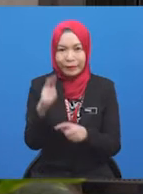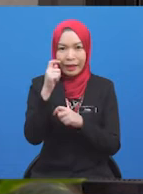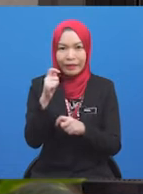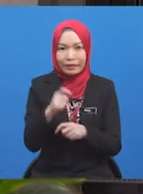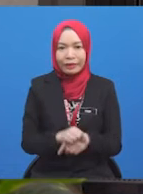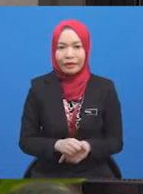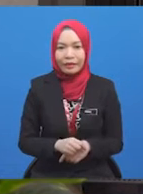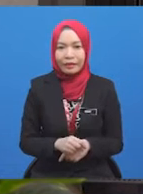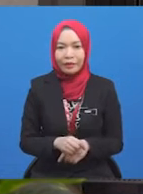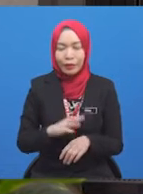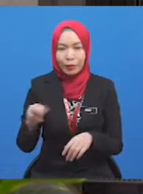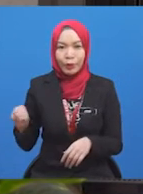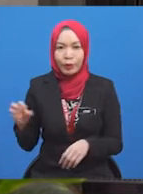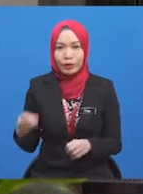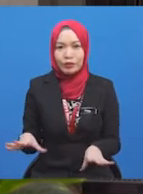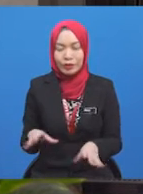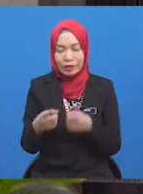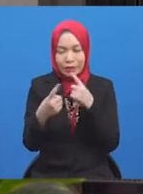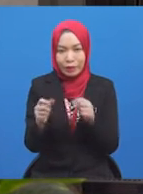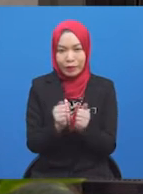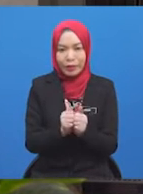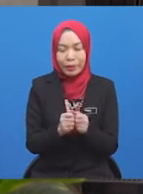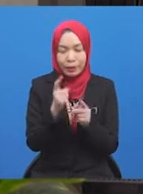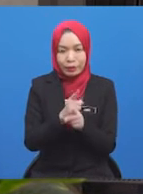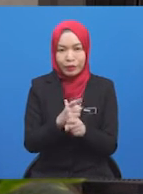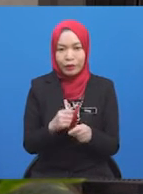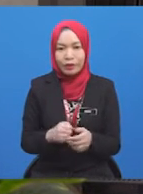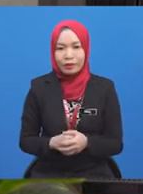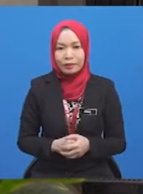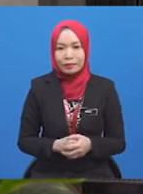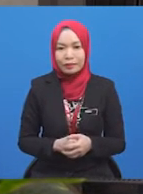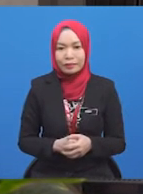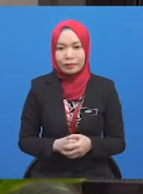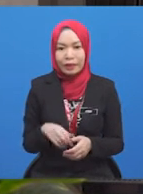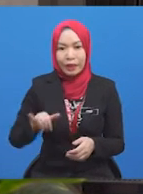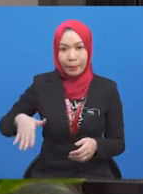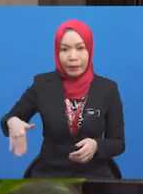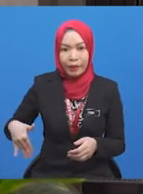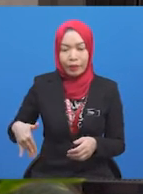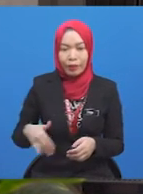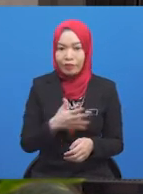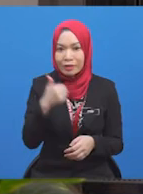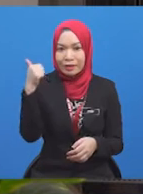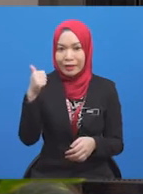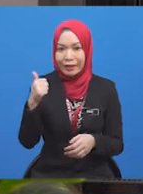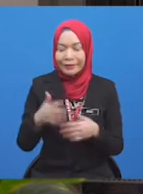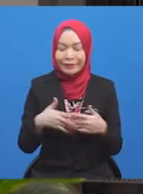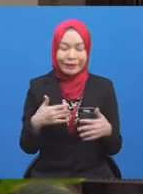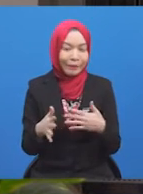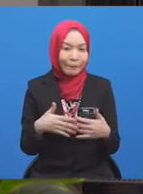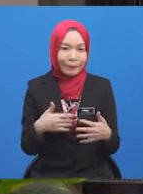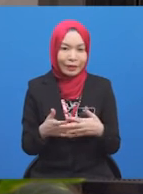Tahniah kepada murid-murid yang menjawab soalan dengan betul. Yang belum berjaya, tidak